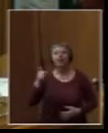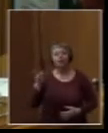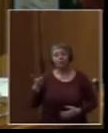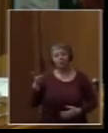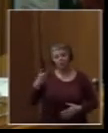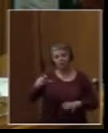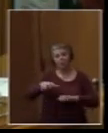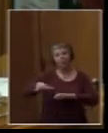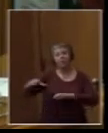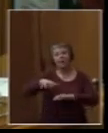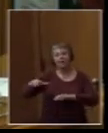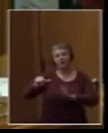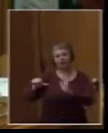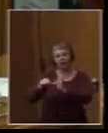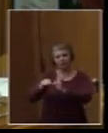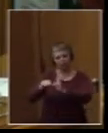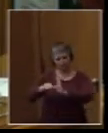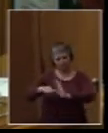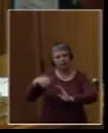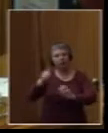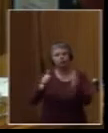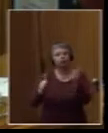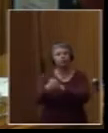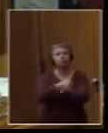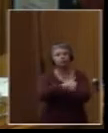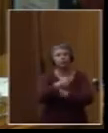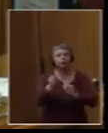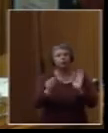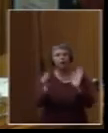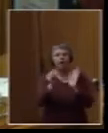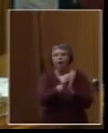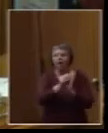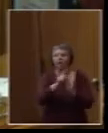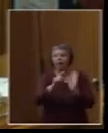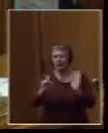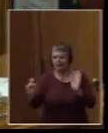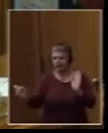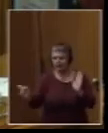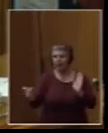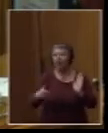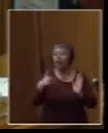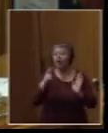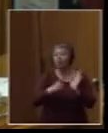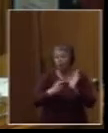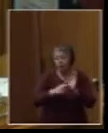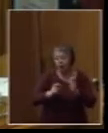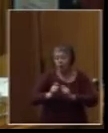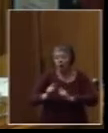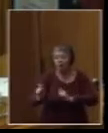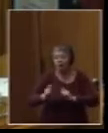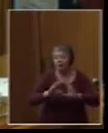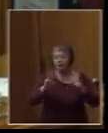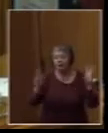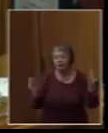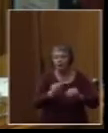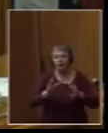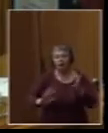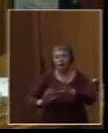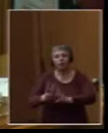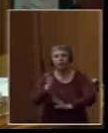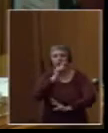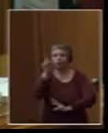Περιφέρεια Αττικής έχει θέσει ως προτεραιότητα την εφαρμογή μέτρων βελτίωσης της ποιότητας της ζωής των πολιτών με